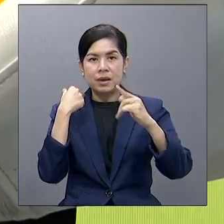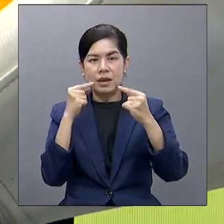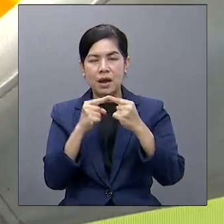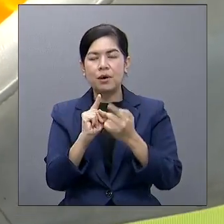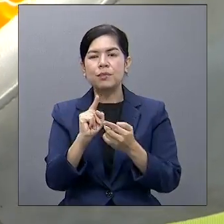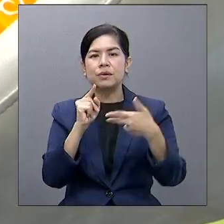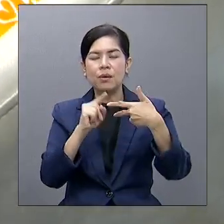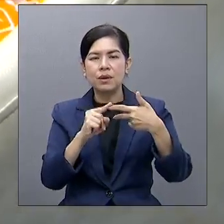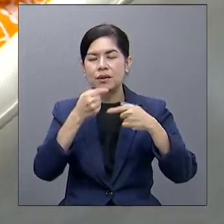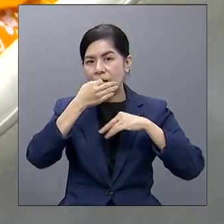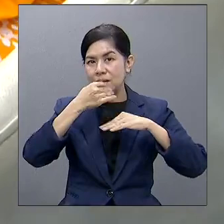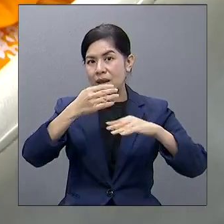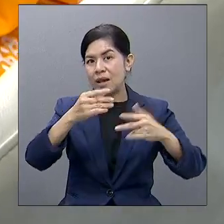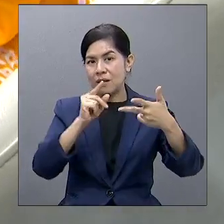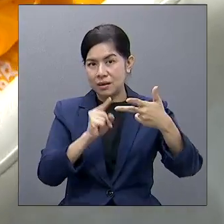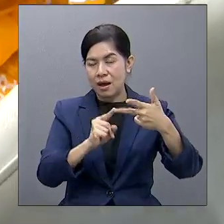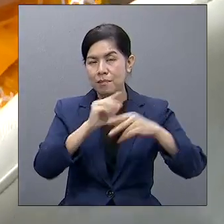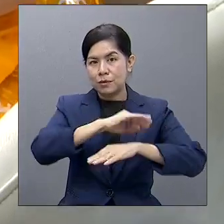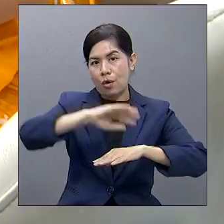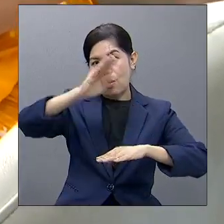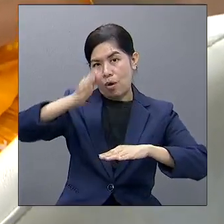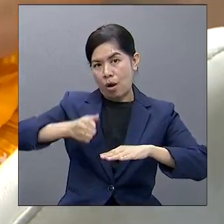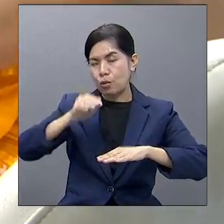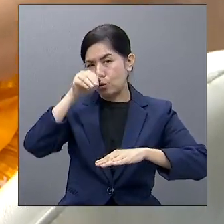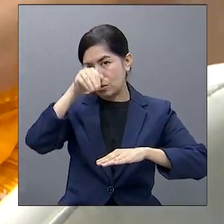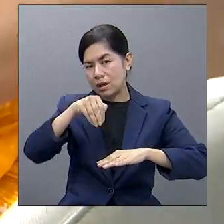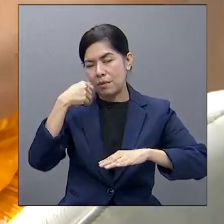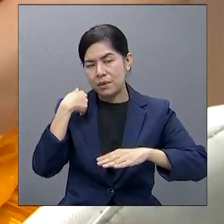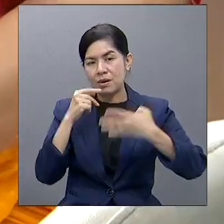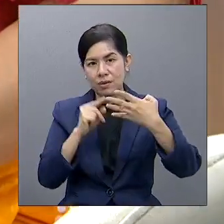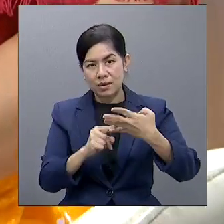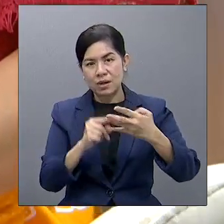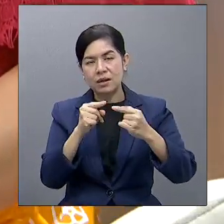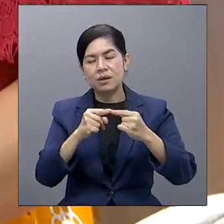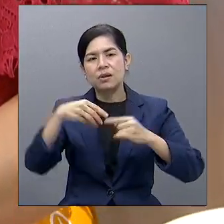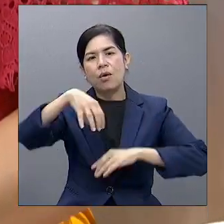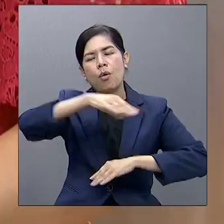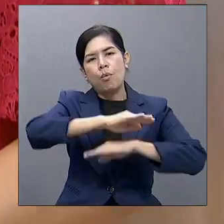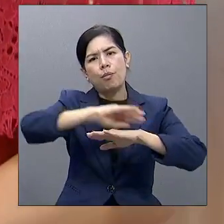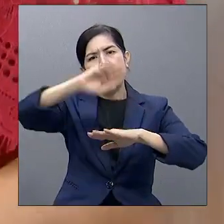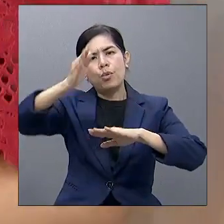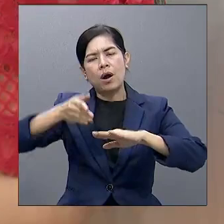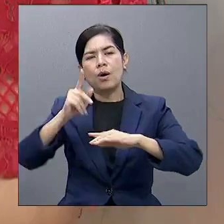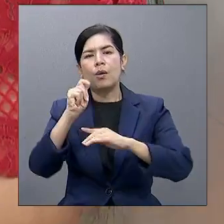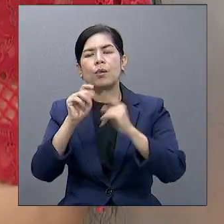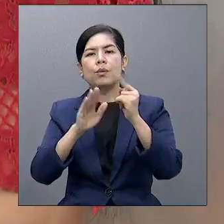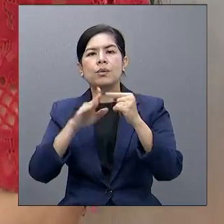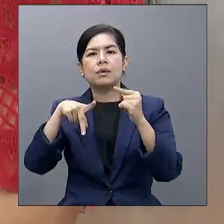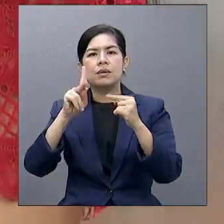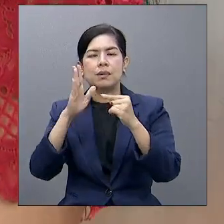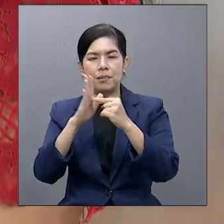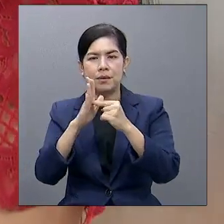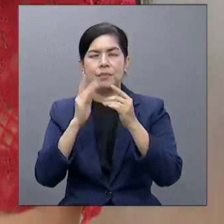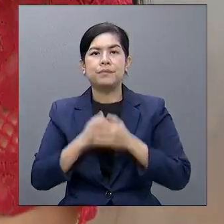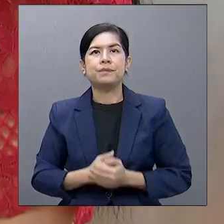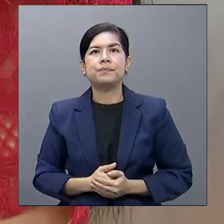อย่างที่ 3ครับเขาช้างคือสัญลักษณ์ของเมืองพังงาและ4ครับเขาตำปูครับเป็นสถานที่ท่องเที่ยวที่สำคัญของจังหวัดพังงา